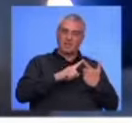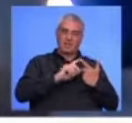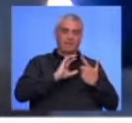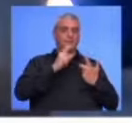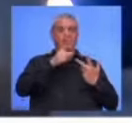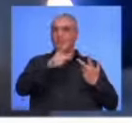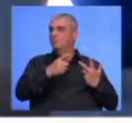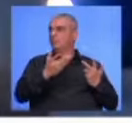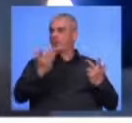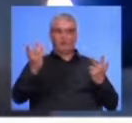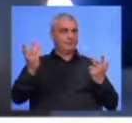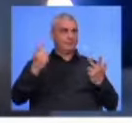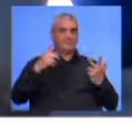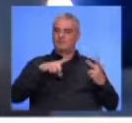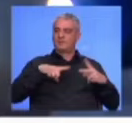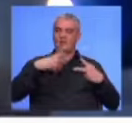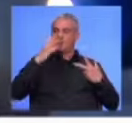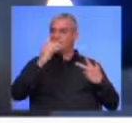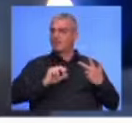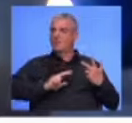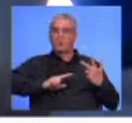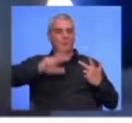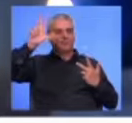את חיה בדרום או בצפון,